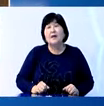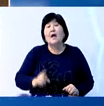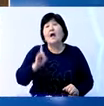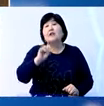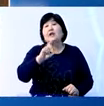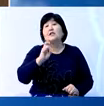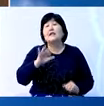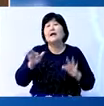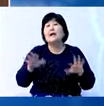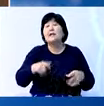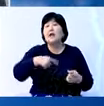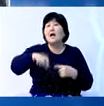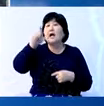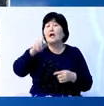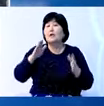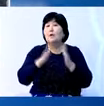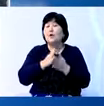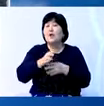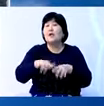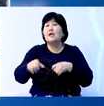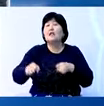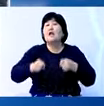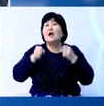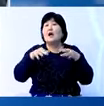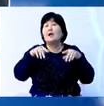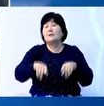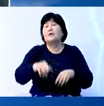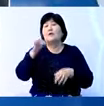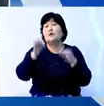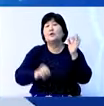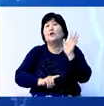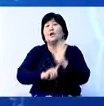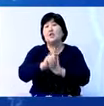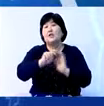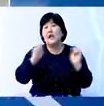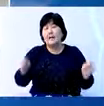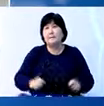Резонансты іс. Кәсіпкердің үйіне қарақшылық шабуыл жасағандарын ісі сотқа жетті.